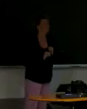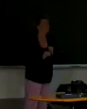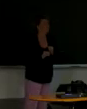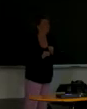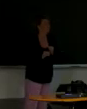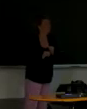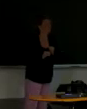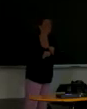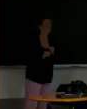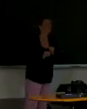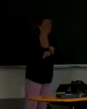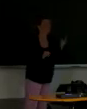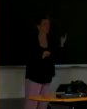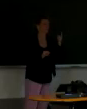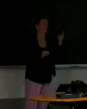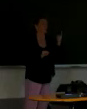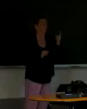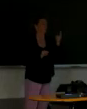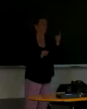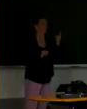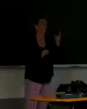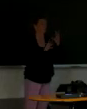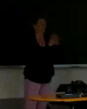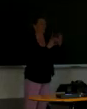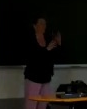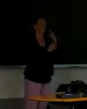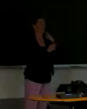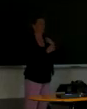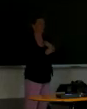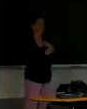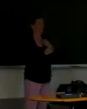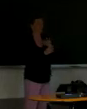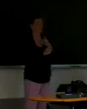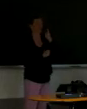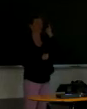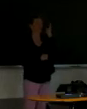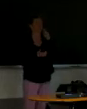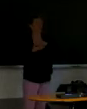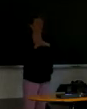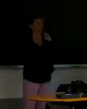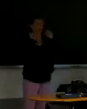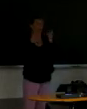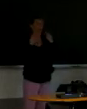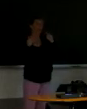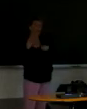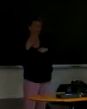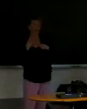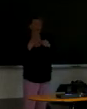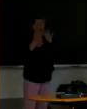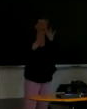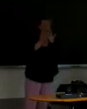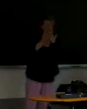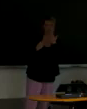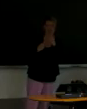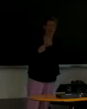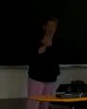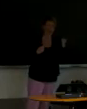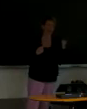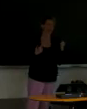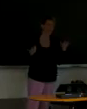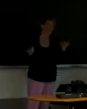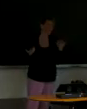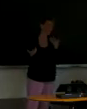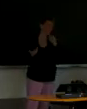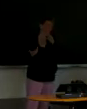uno me lo porto subito a casa ancora prima di laurearsi. Quindi c'è molta richiesta e purtroppo